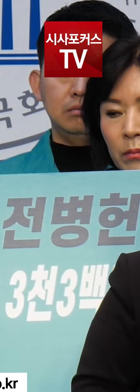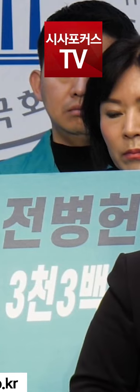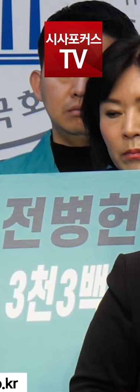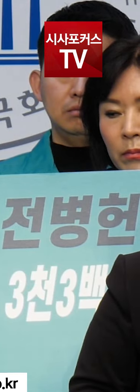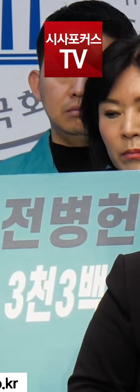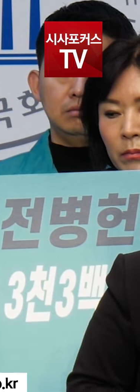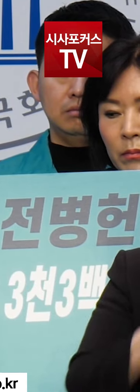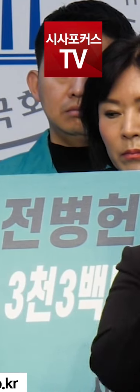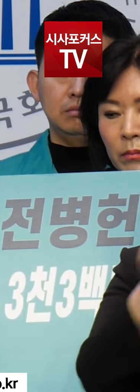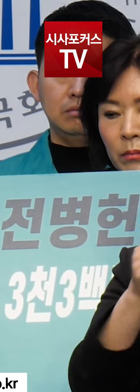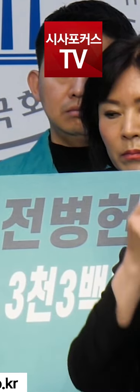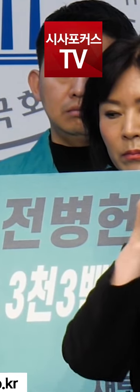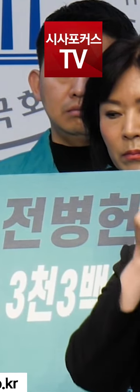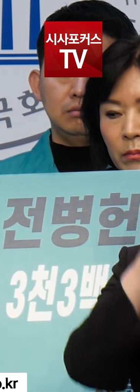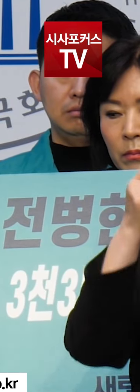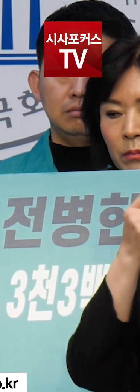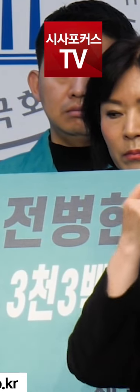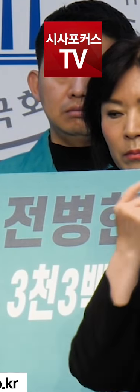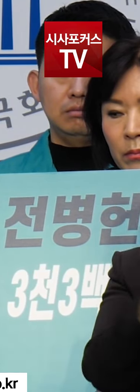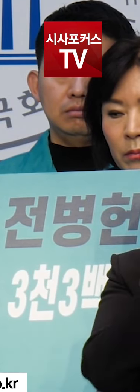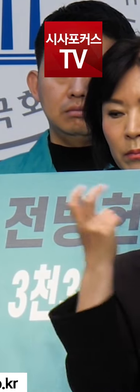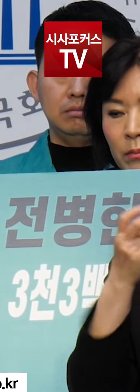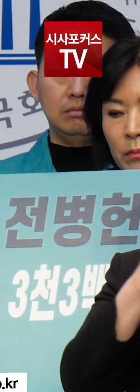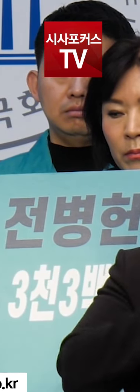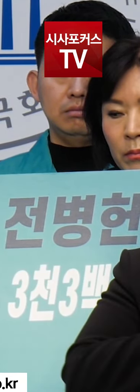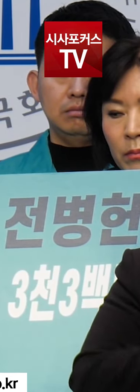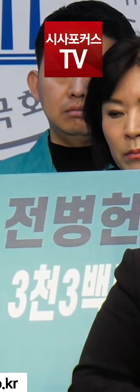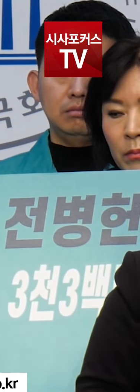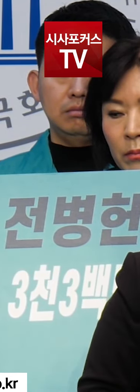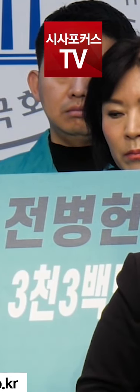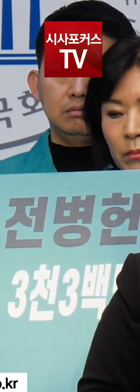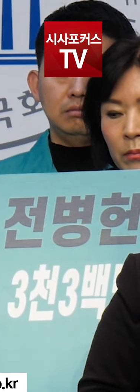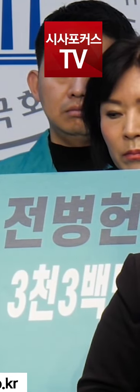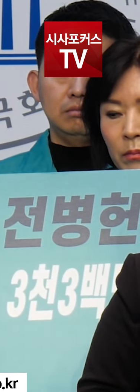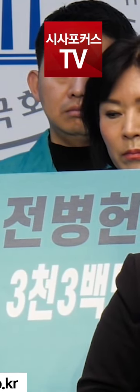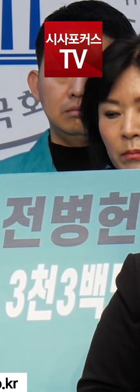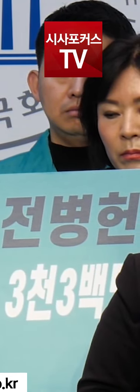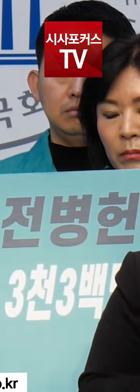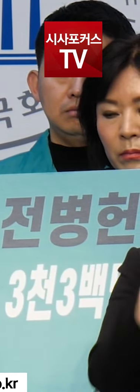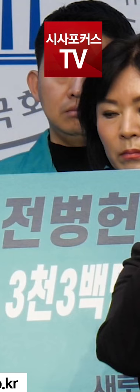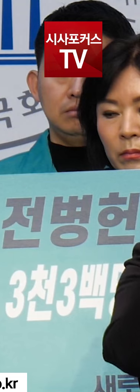이미 깨닫기 시작하고 있습니다. 바닥은 뜨겁습니다.